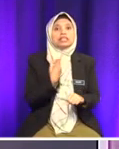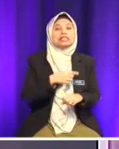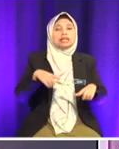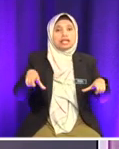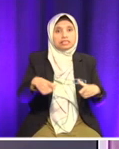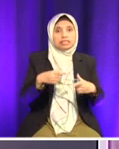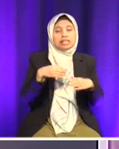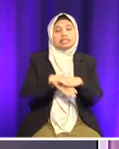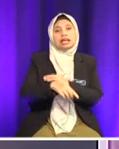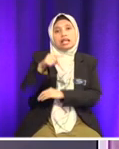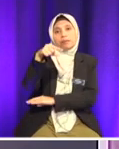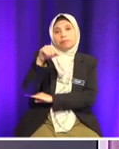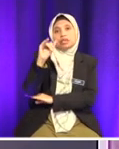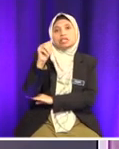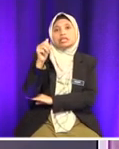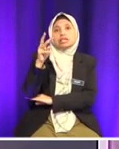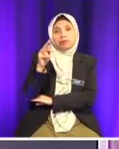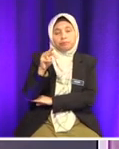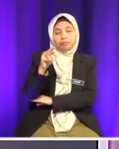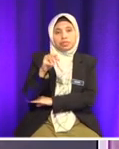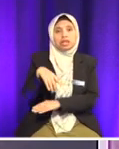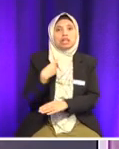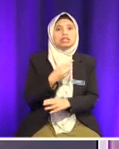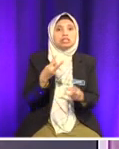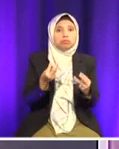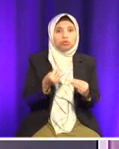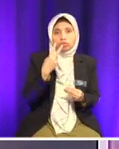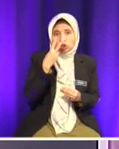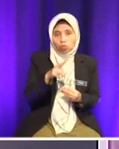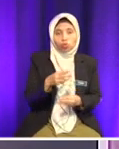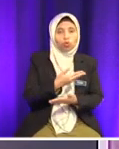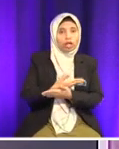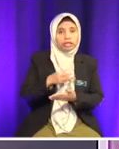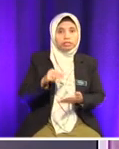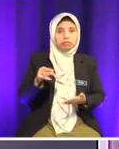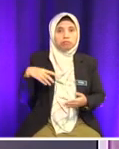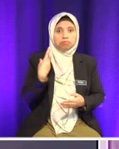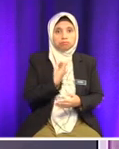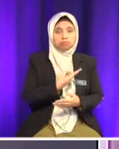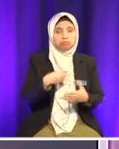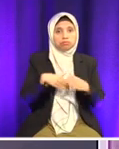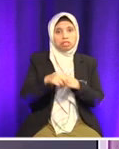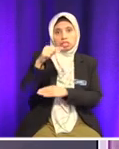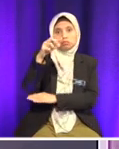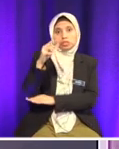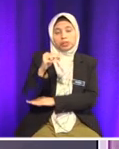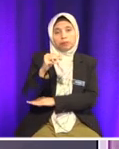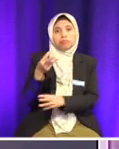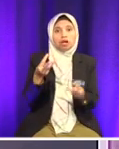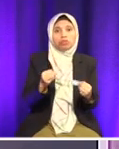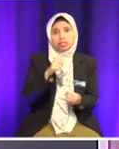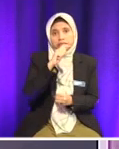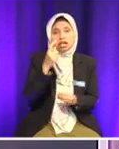kita dan kita lihat di tengah-tengah anak murid kita yang ada dalam hukum kita tanya lah